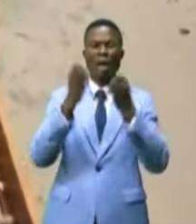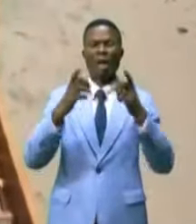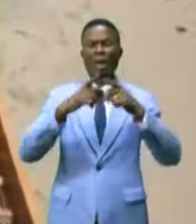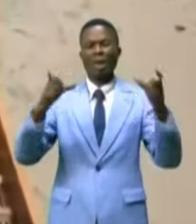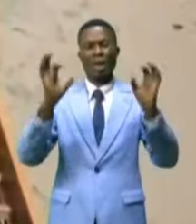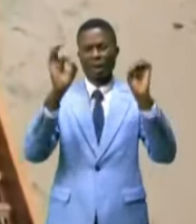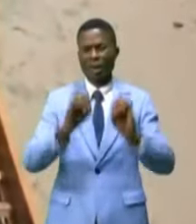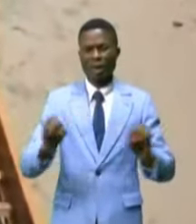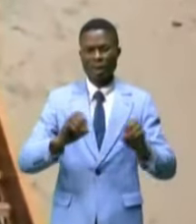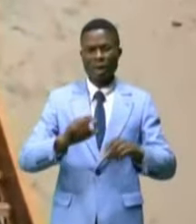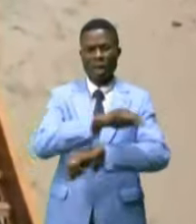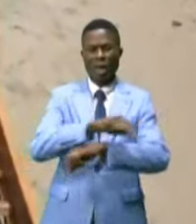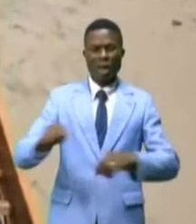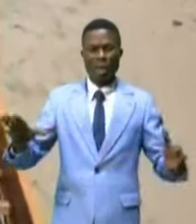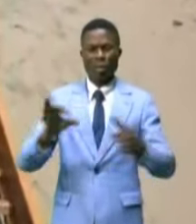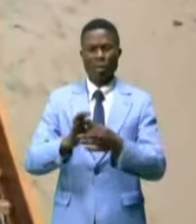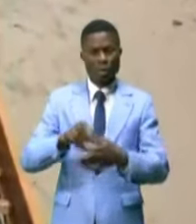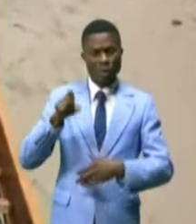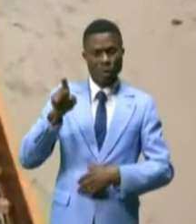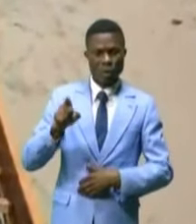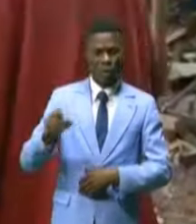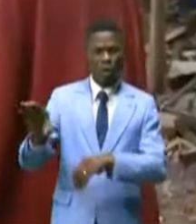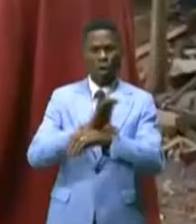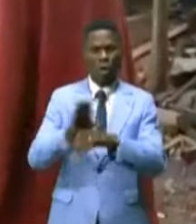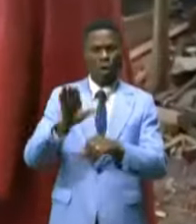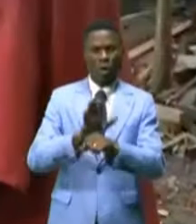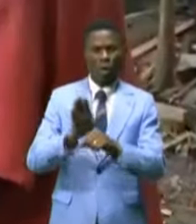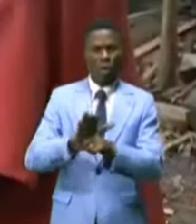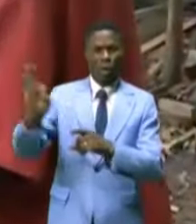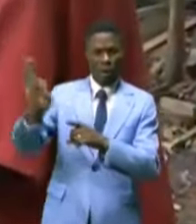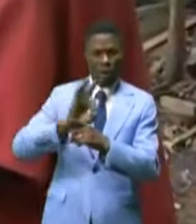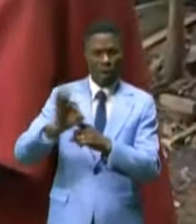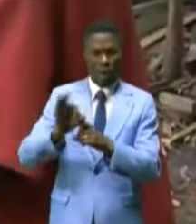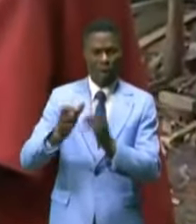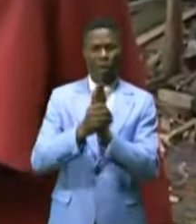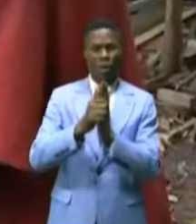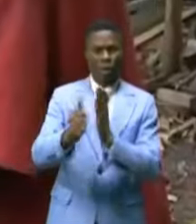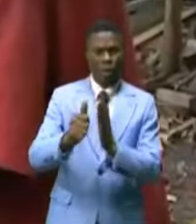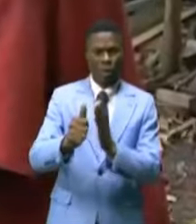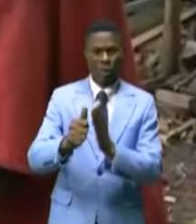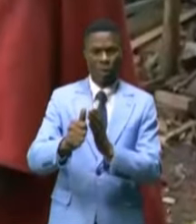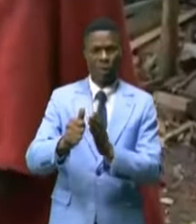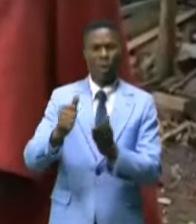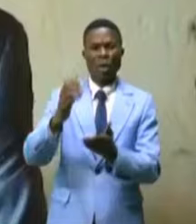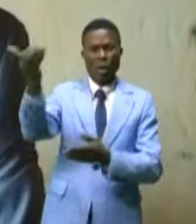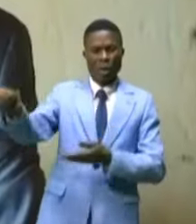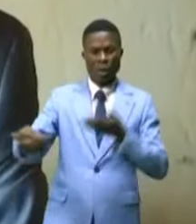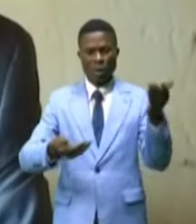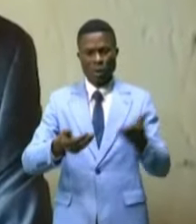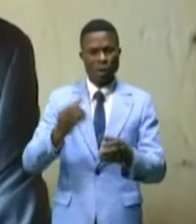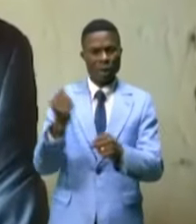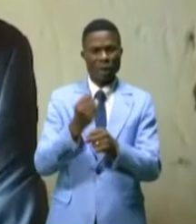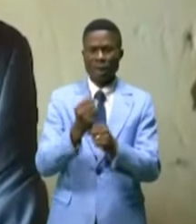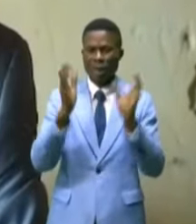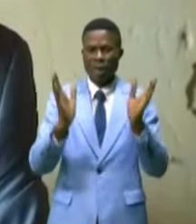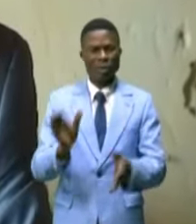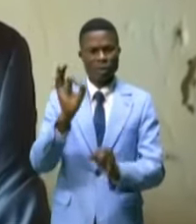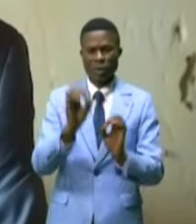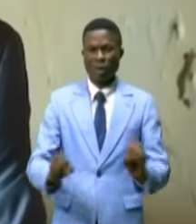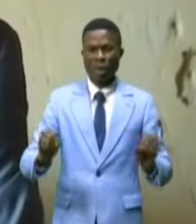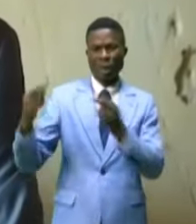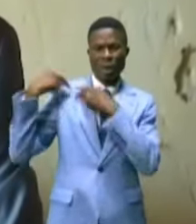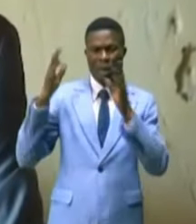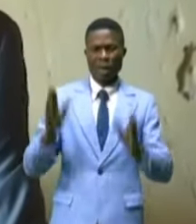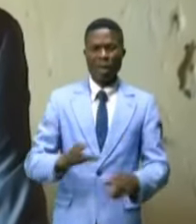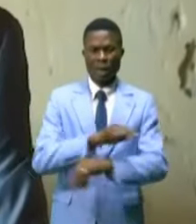bureau des liaisons d'Idiofa s'occupe plus de formations qualifiantes où on reçoit de sans-emploi. Les responsables du bureau